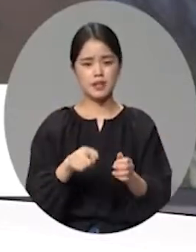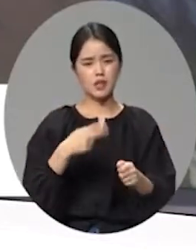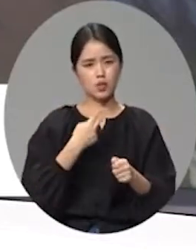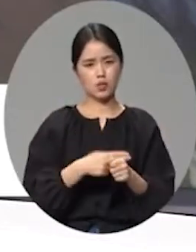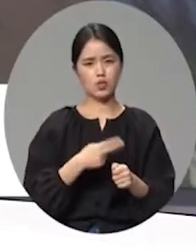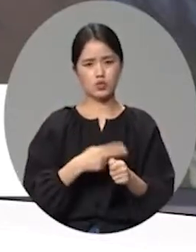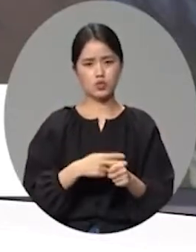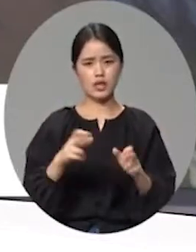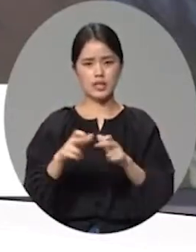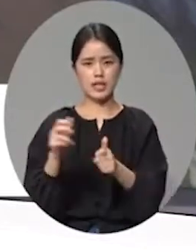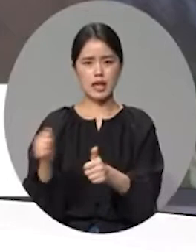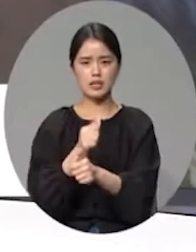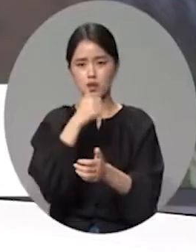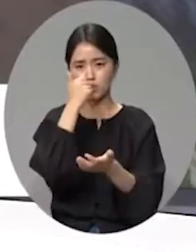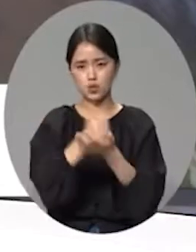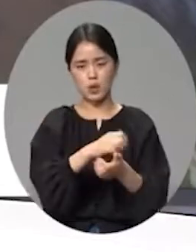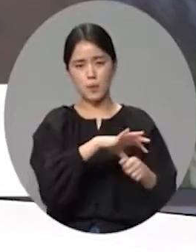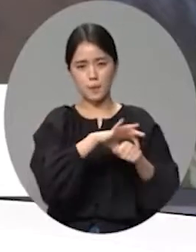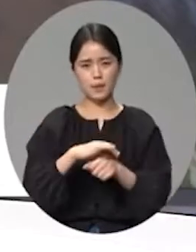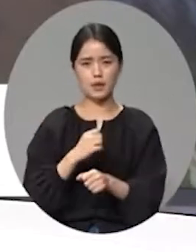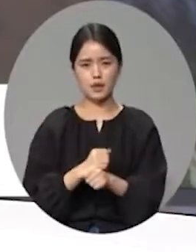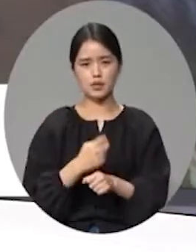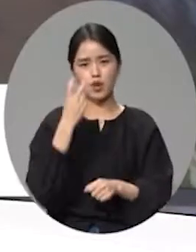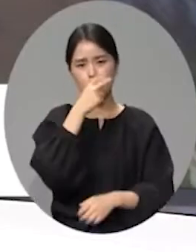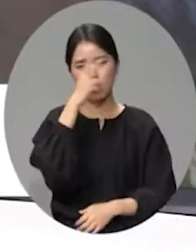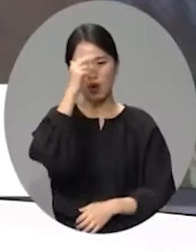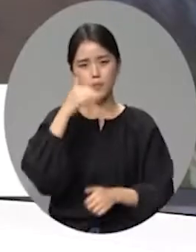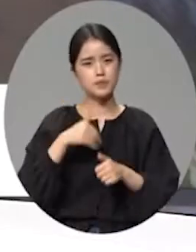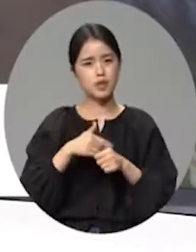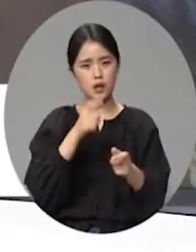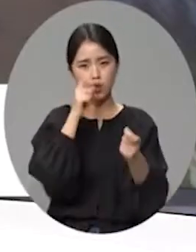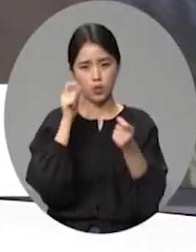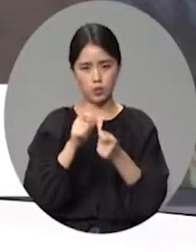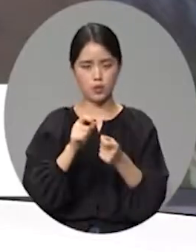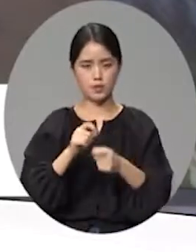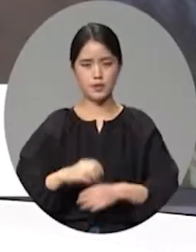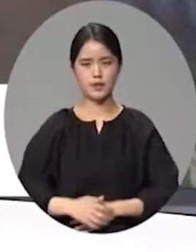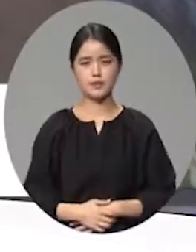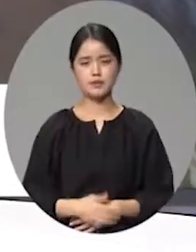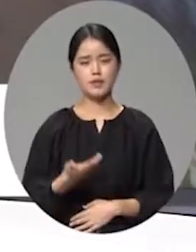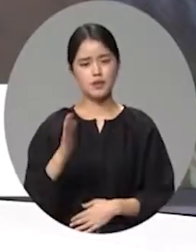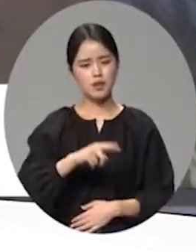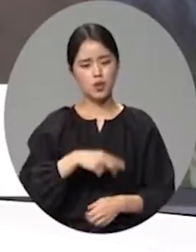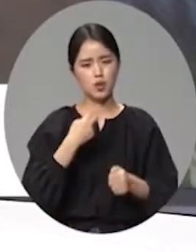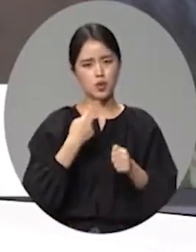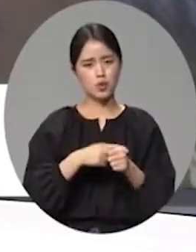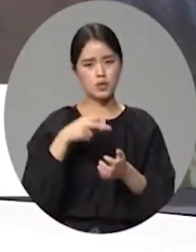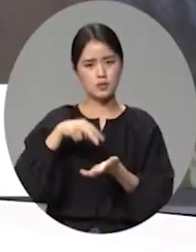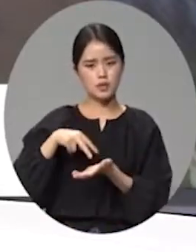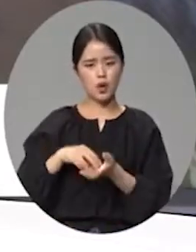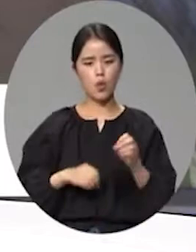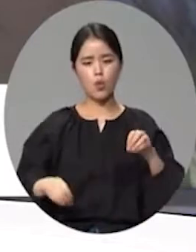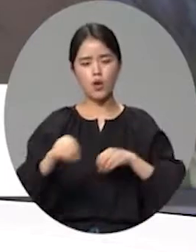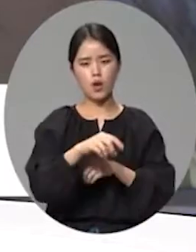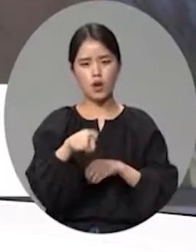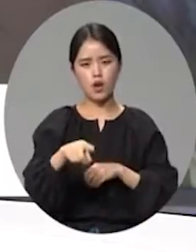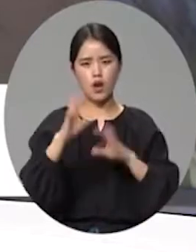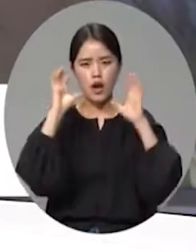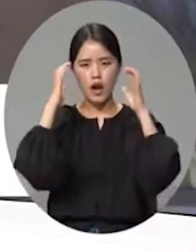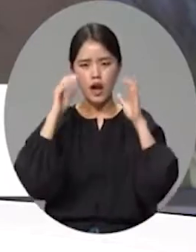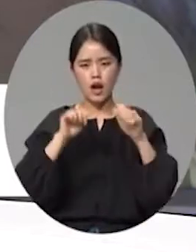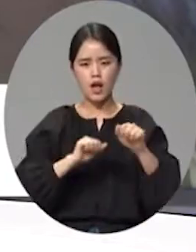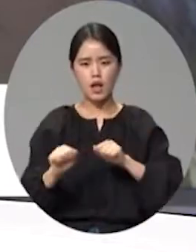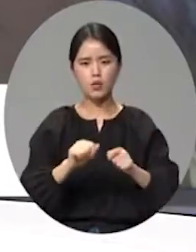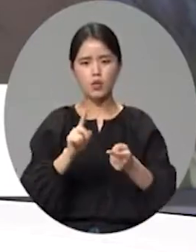교사가 장애인 학대 혐의로 불구속 입건 데 검찰 송치를 앞두고 있습니다 그런데 해당 교사는 오히려 아이의 문제 행동을